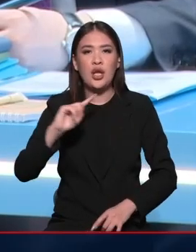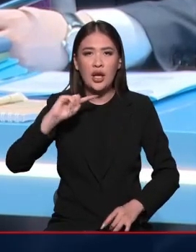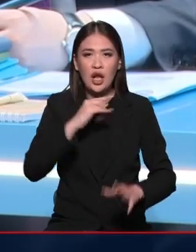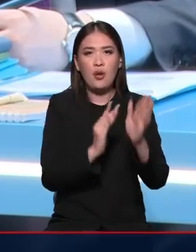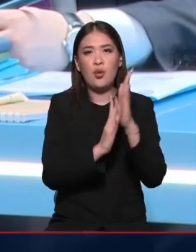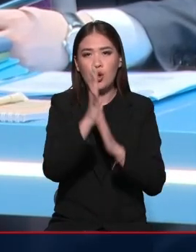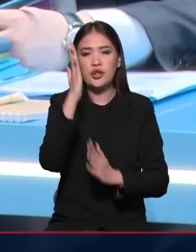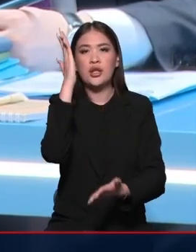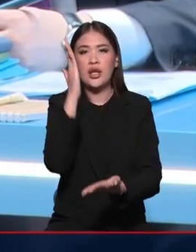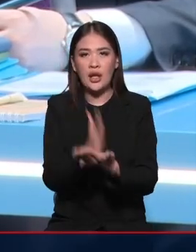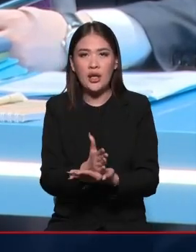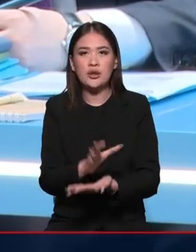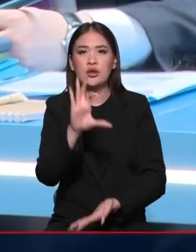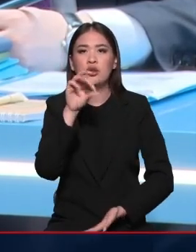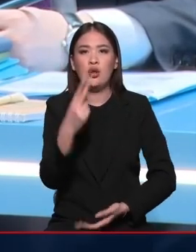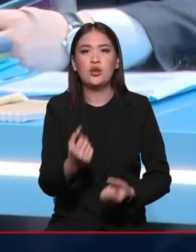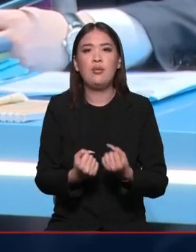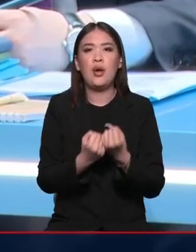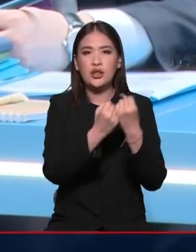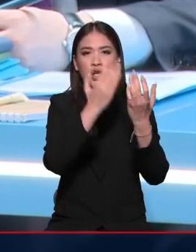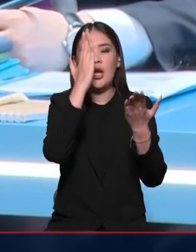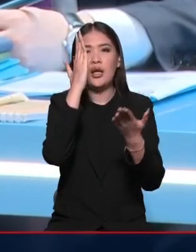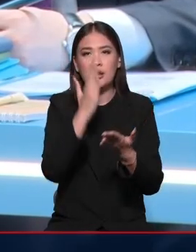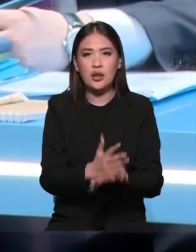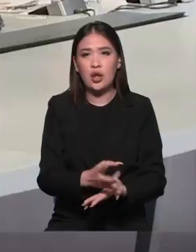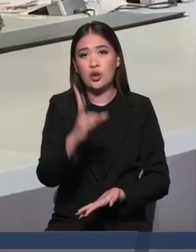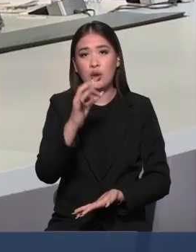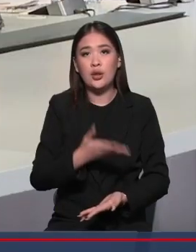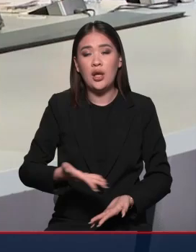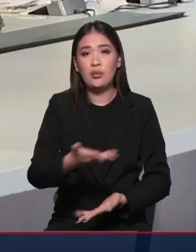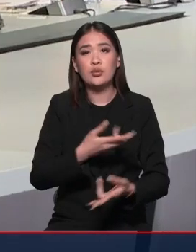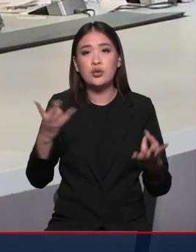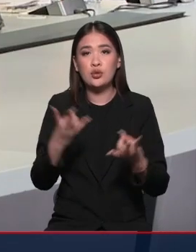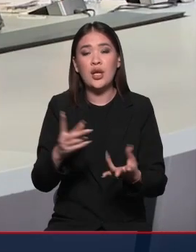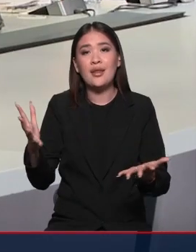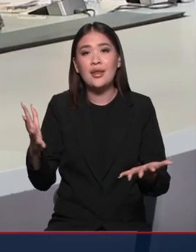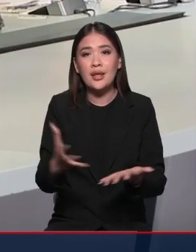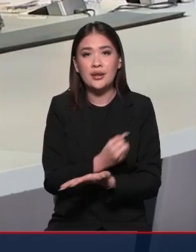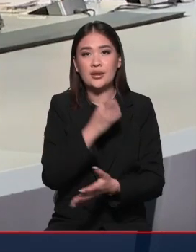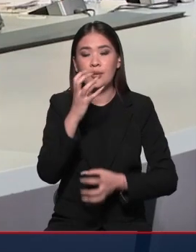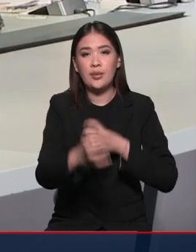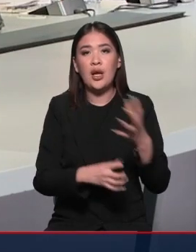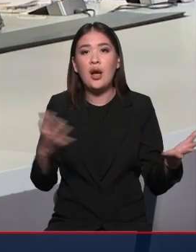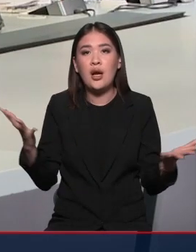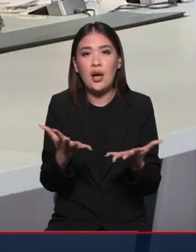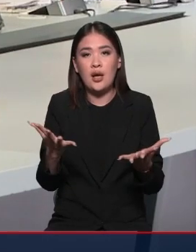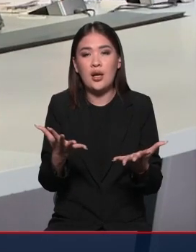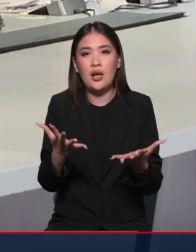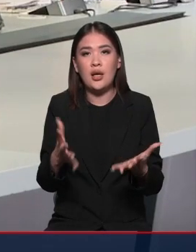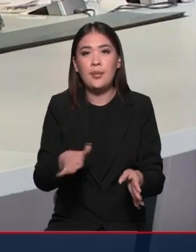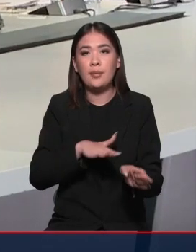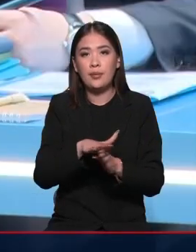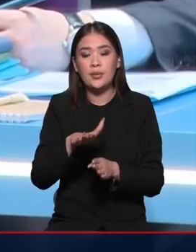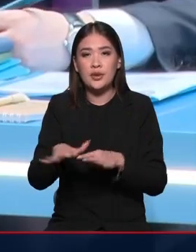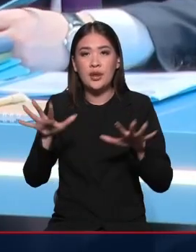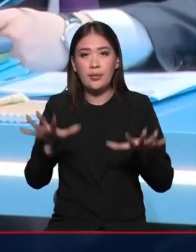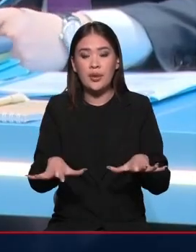есть Социальная поддержка оказывается но нам нужно дойти до каждой семьи это как раз работа местных исполнительных